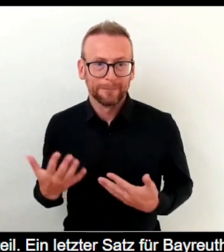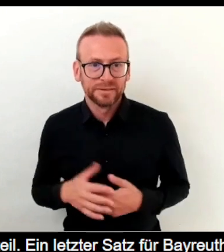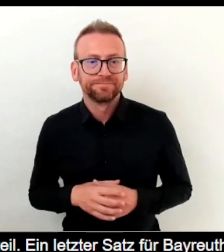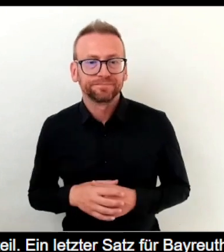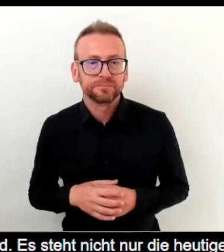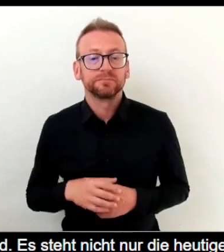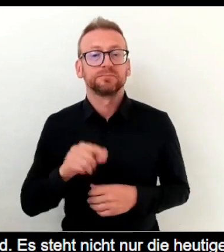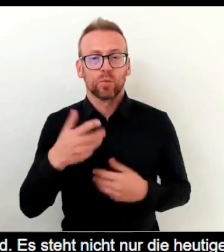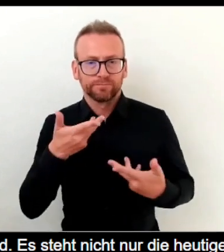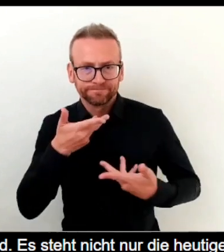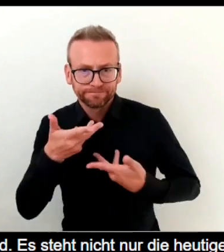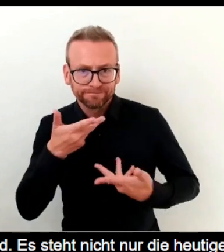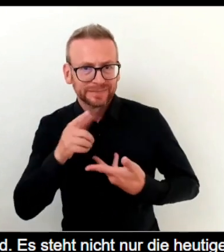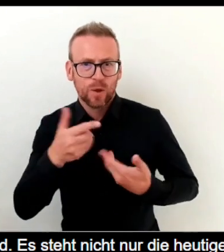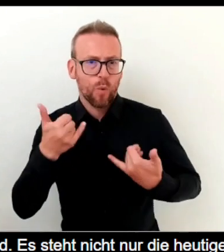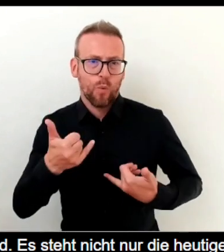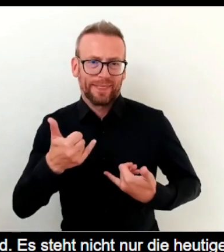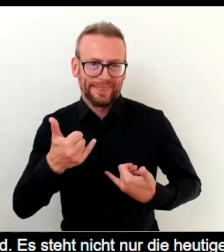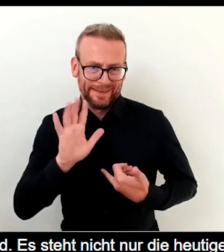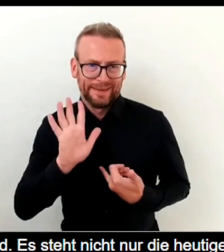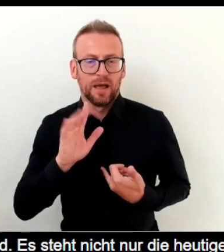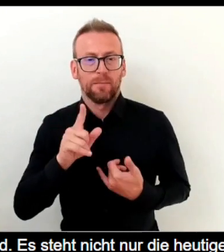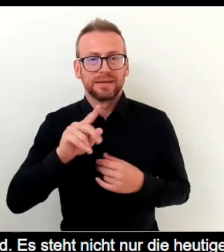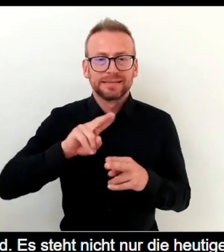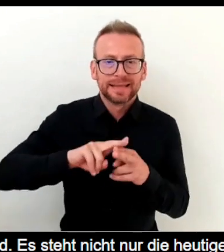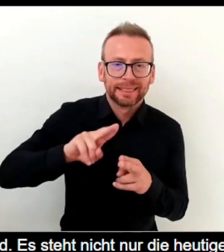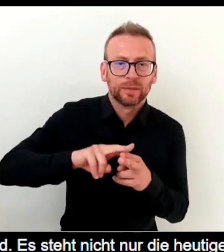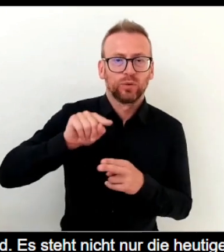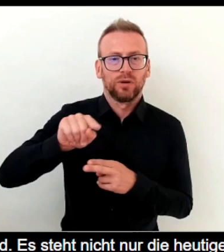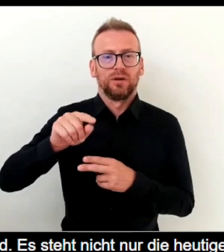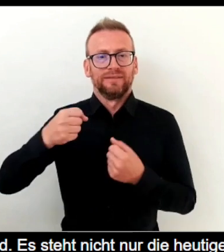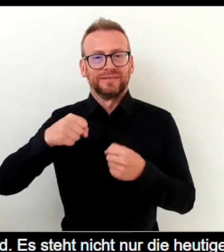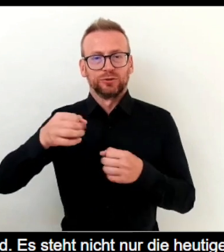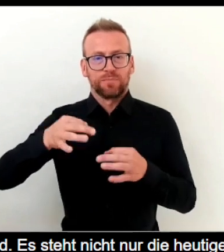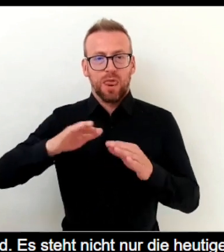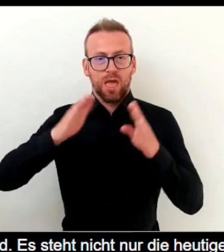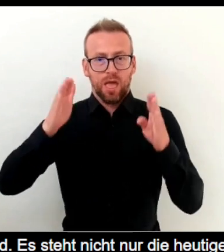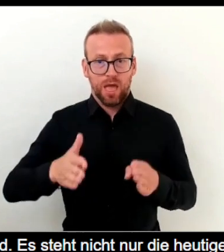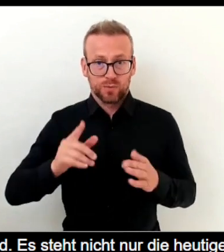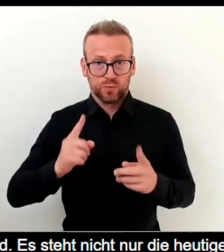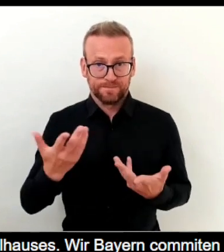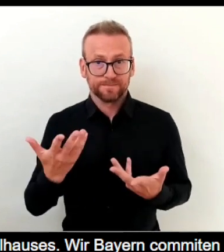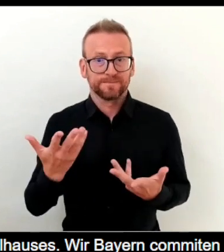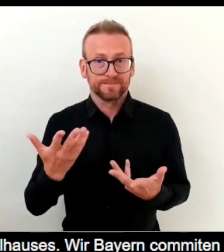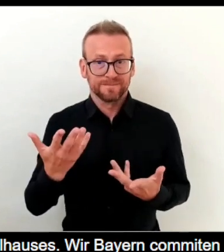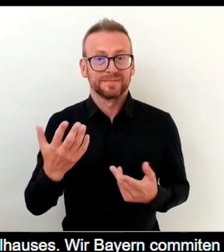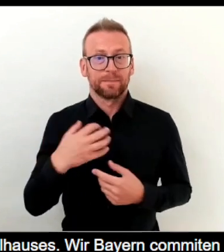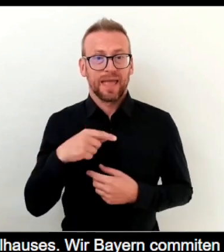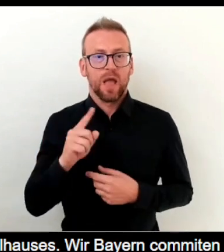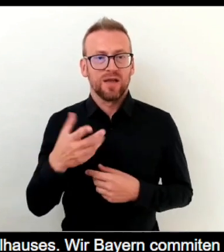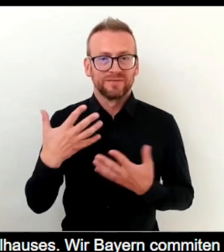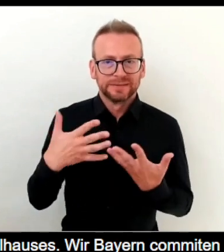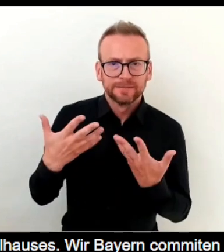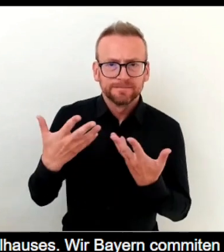und dass eben nicht nur Kultur in Salzburg oder München stattfindet, sondern eben auch im schönen Franken und in Bayreuth. Das ist einfach für uns sehr wichtig. Deswegen